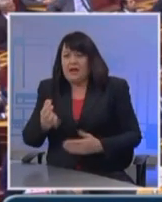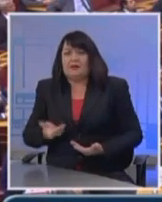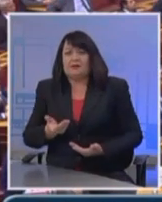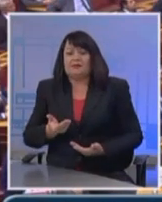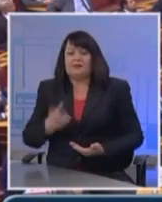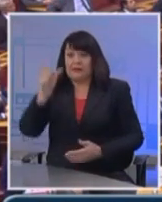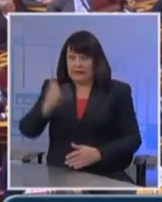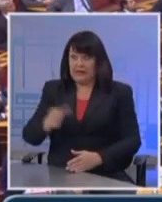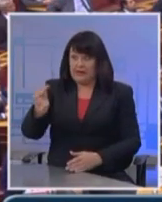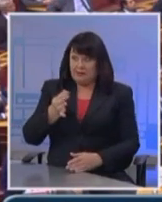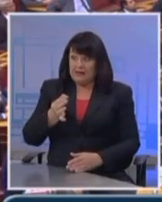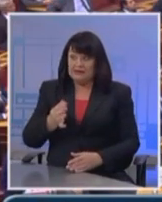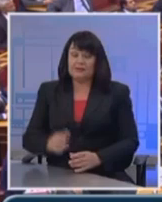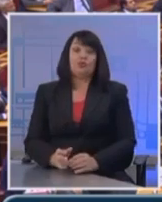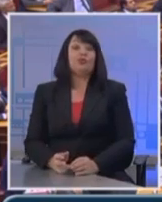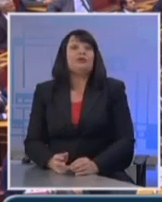Είπατε επίσης, κύριε Μητσοτάκη,